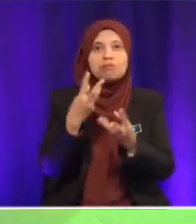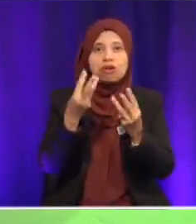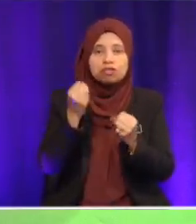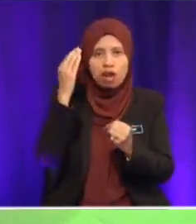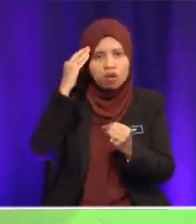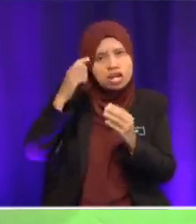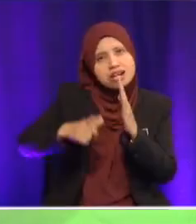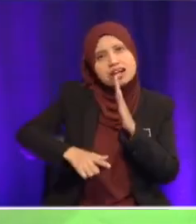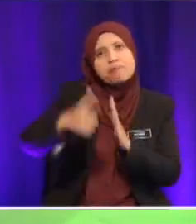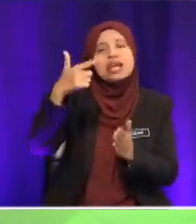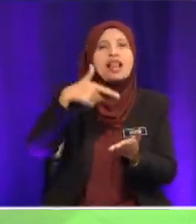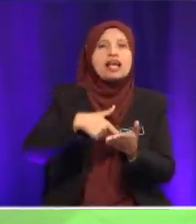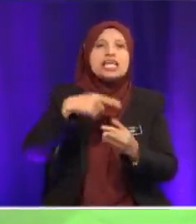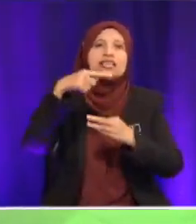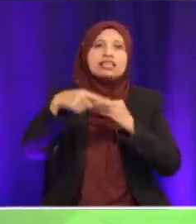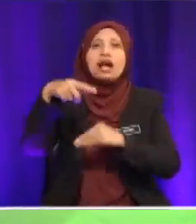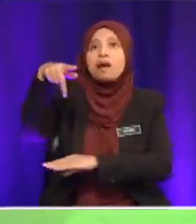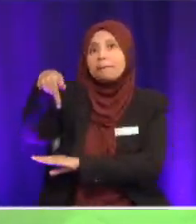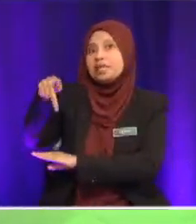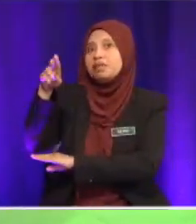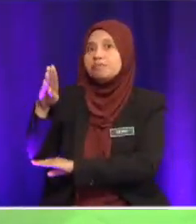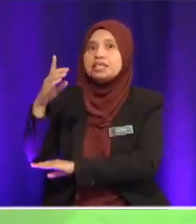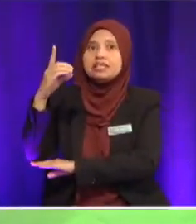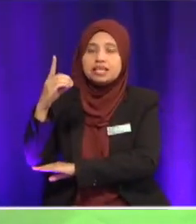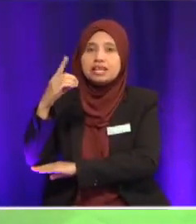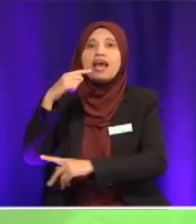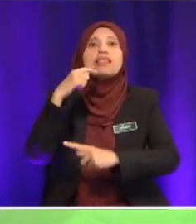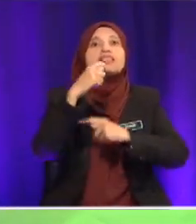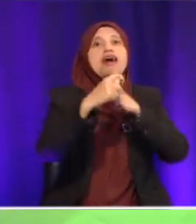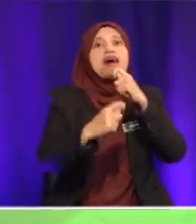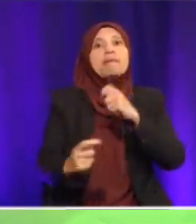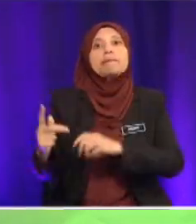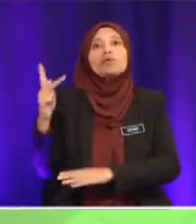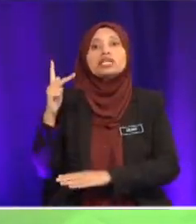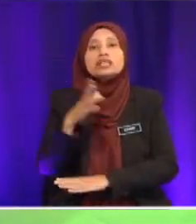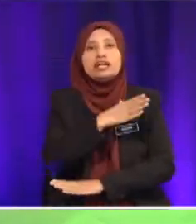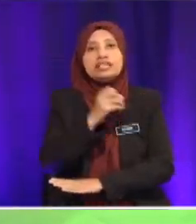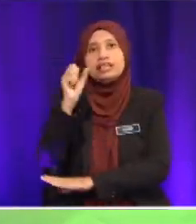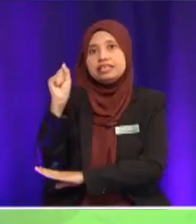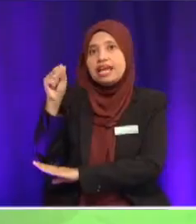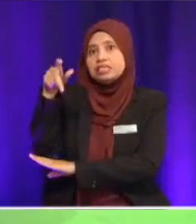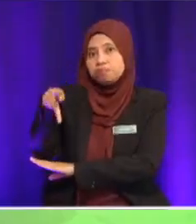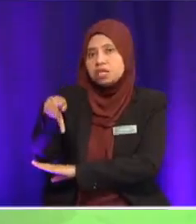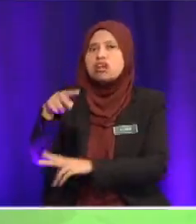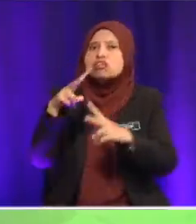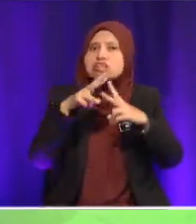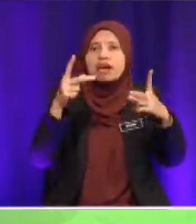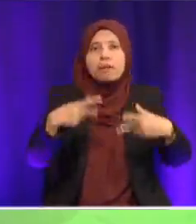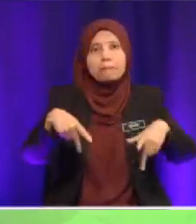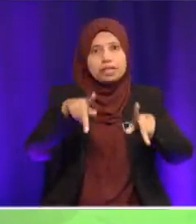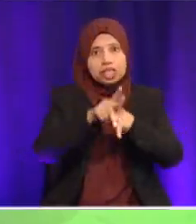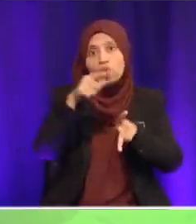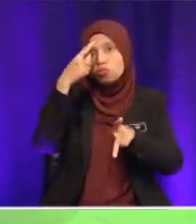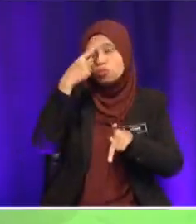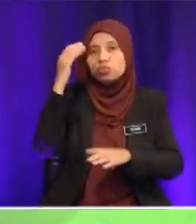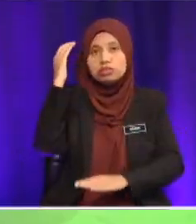berkenaan dengan pencak silat tahap penguasaan dan prestasi di mana sangat-sangat penting perkara ini untuk kita